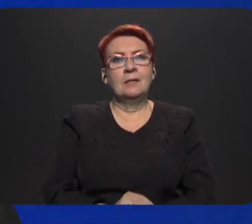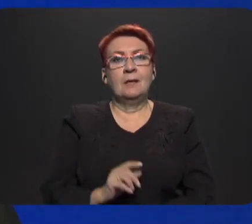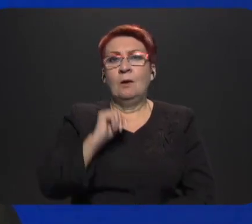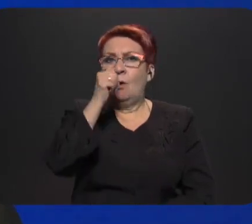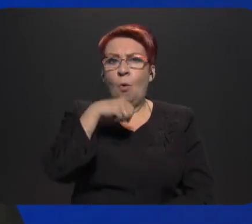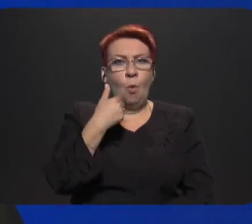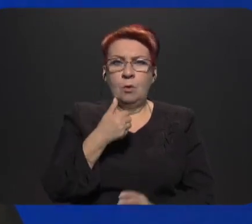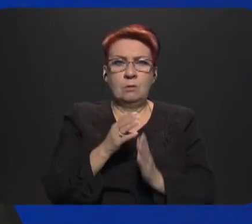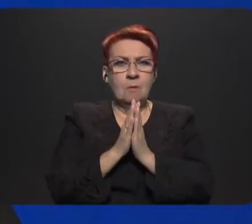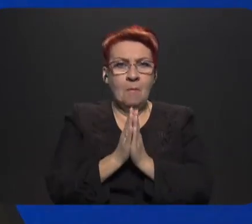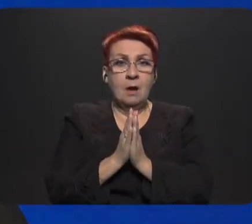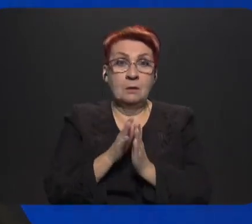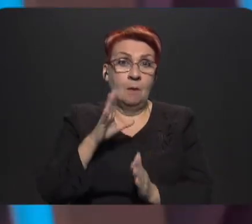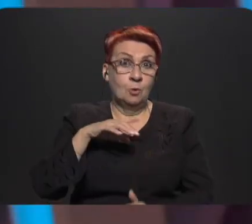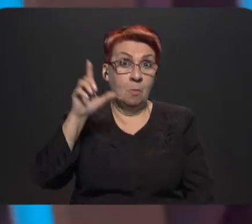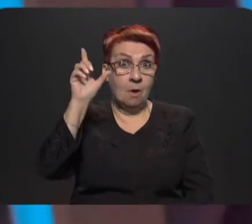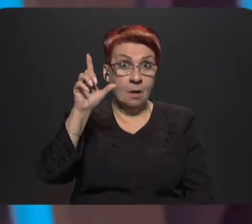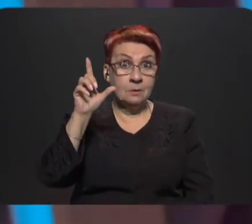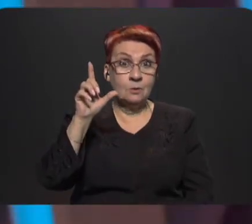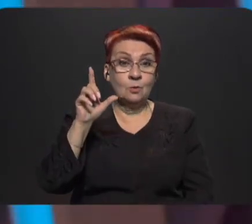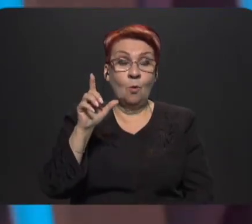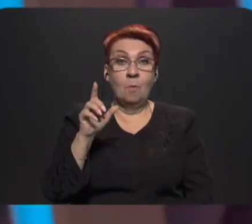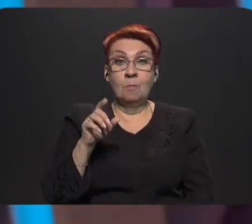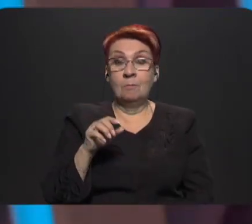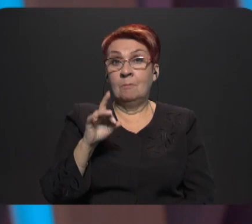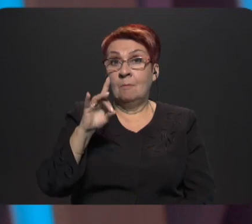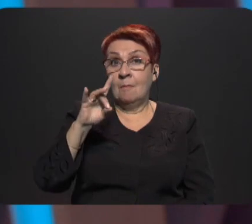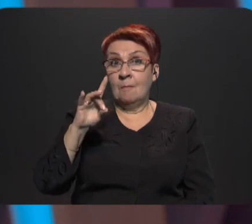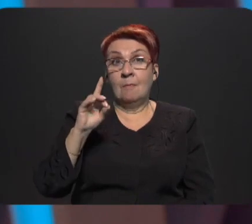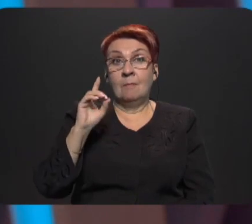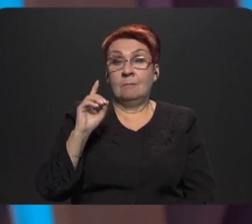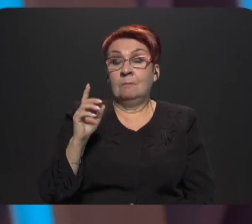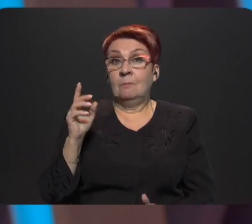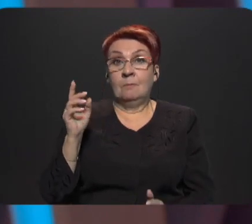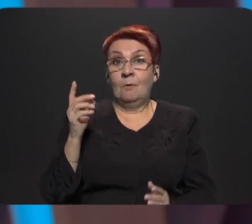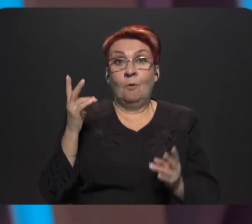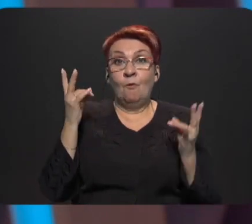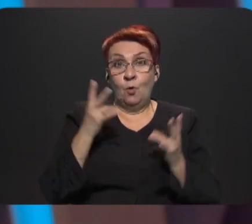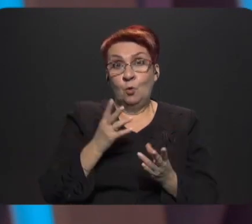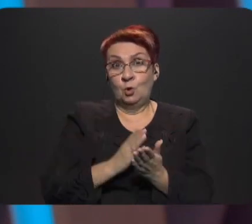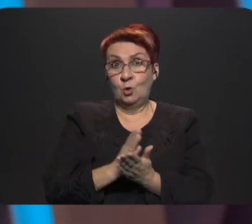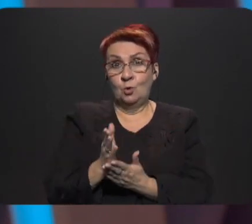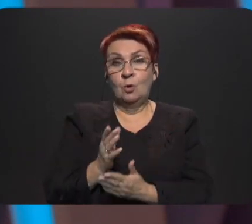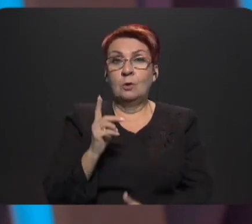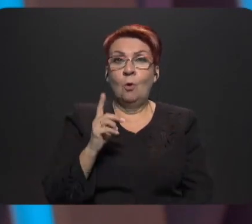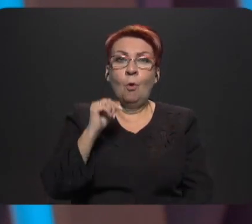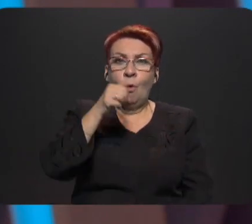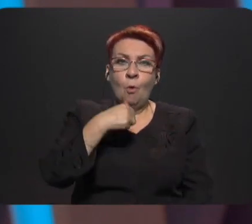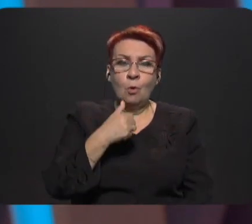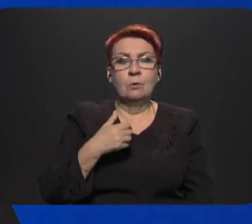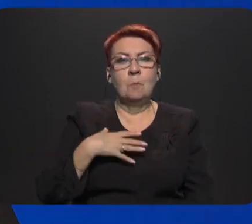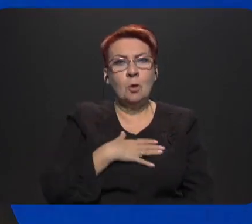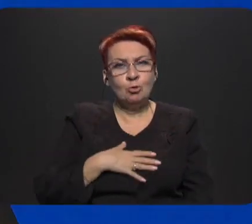Год молились. И потом Господь все раз и разрешил в нужную сторону. Но год переживаний, год